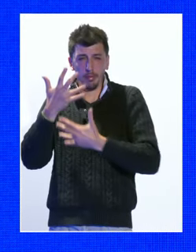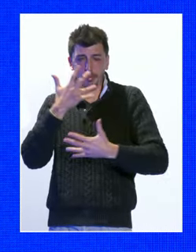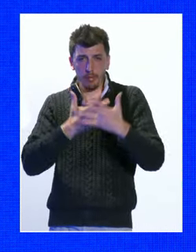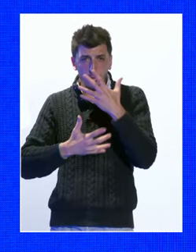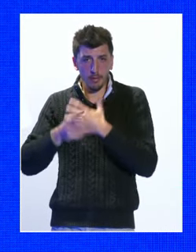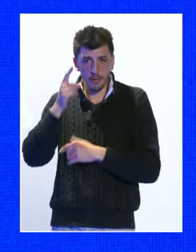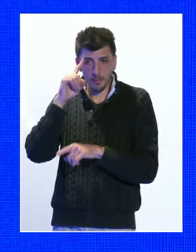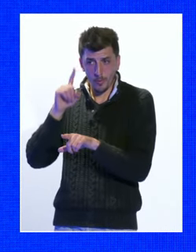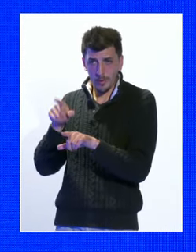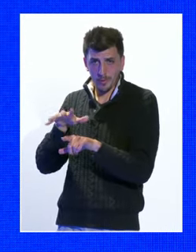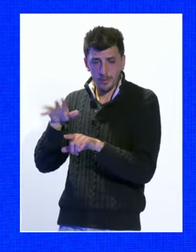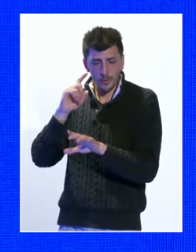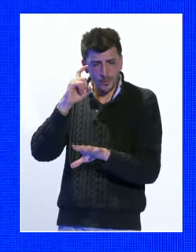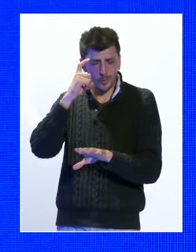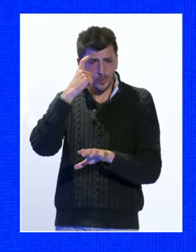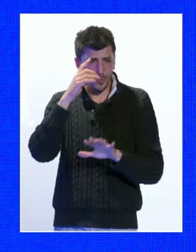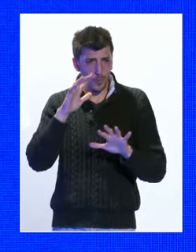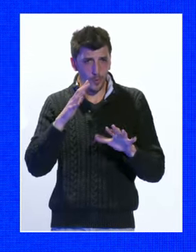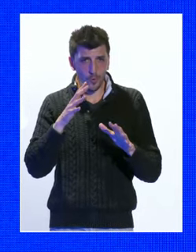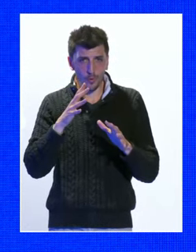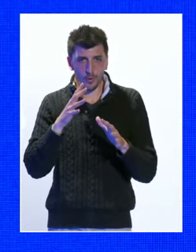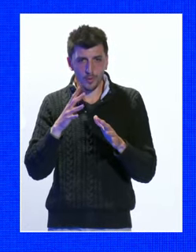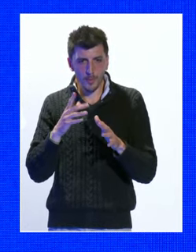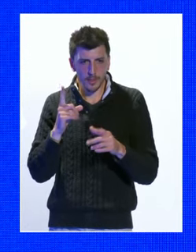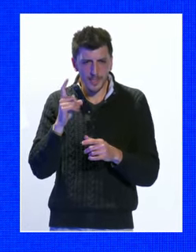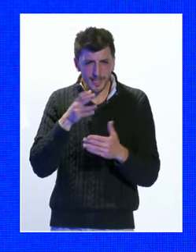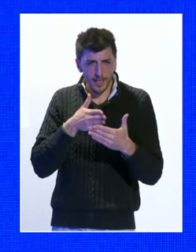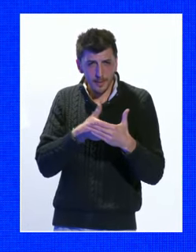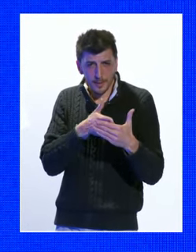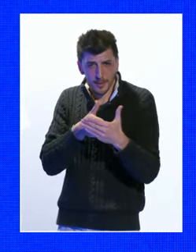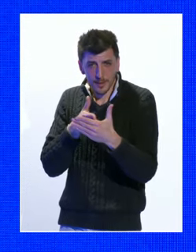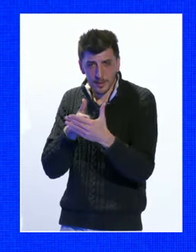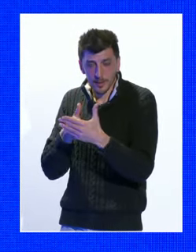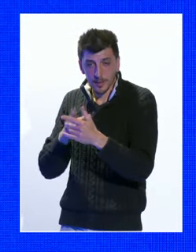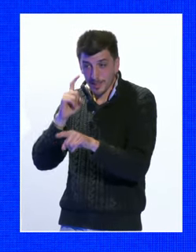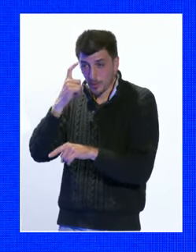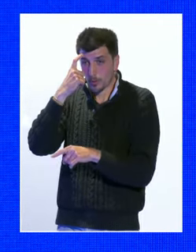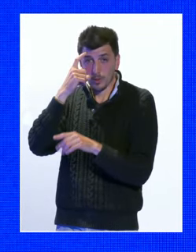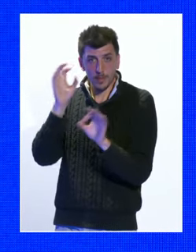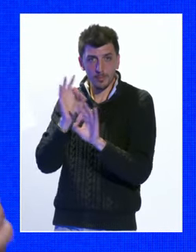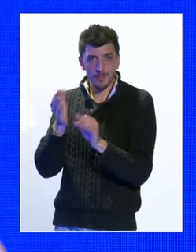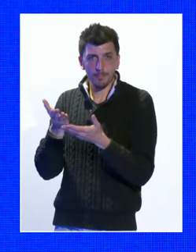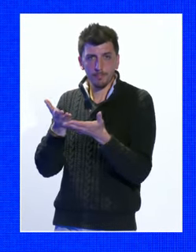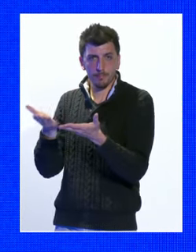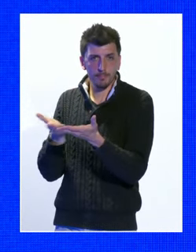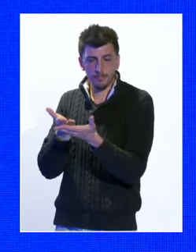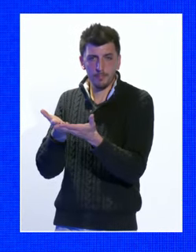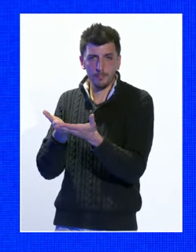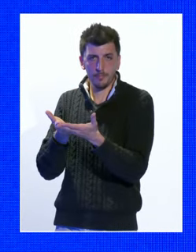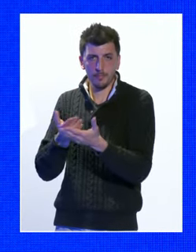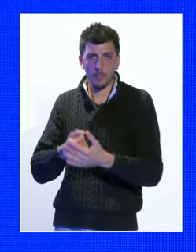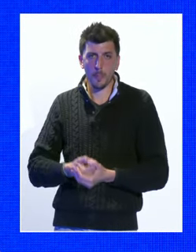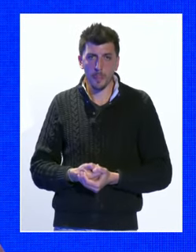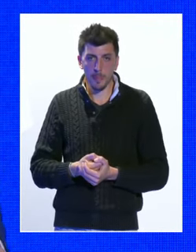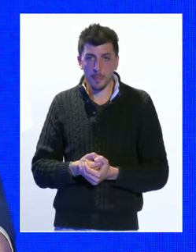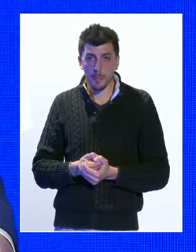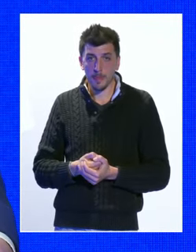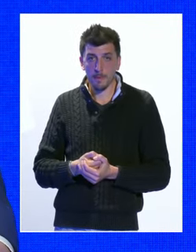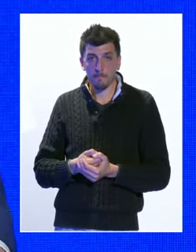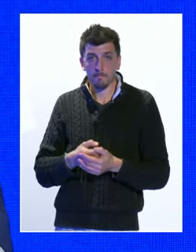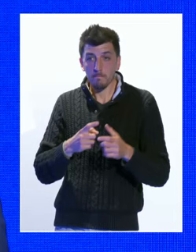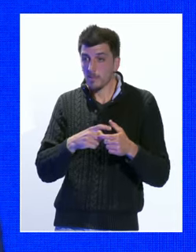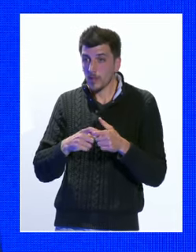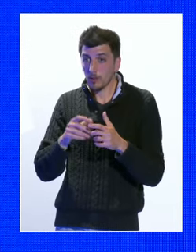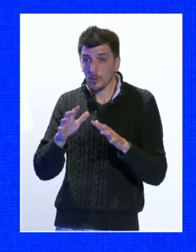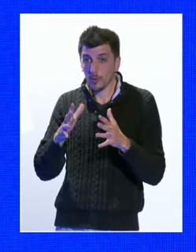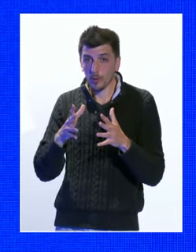prendre conscience de la difficulté qui se présente à eux et des résolutions qu'il faut